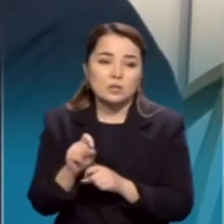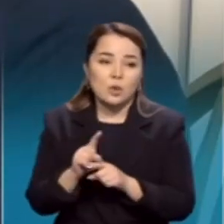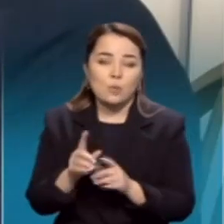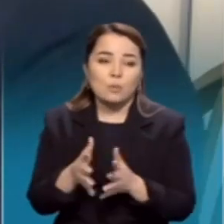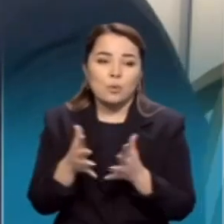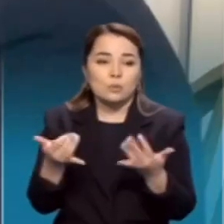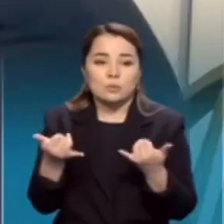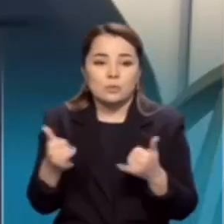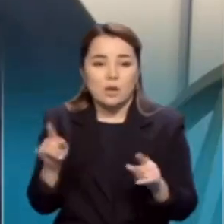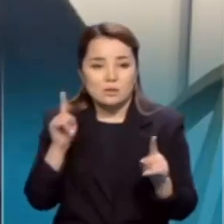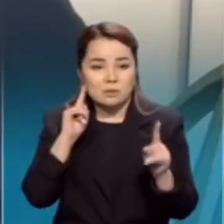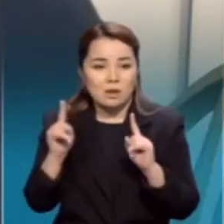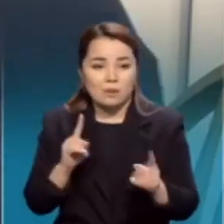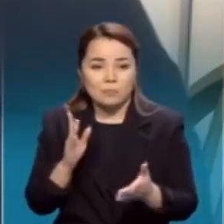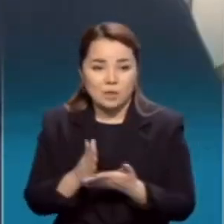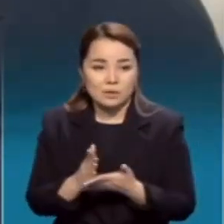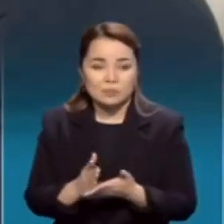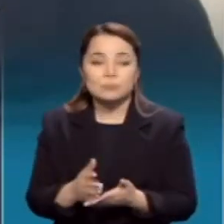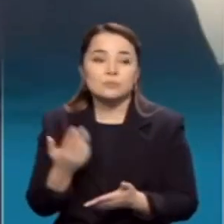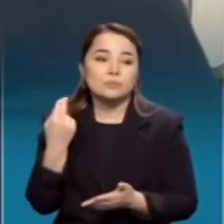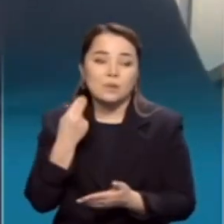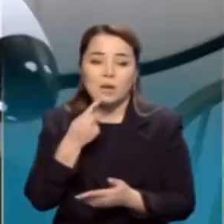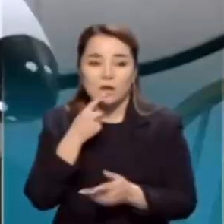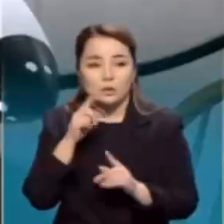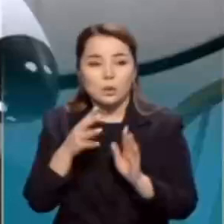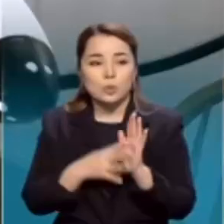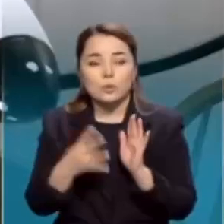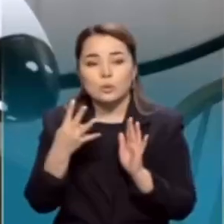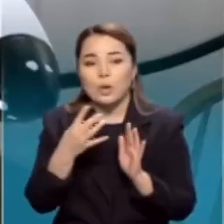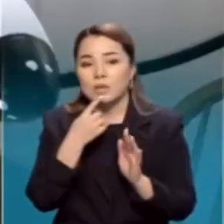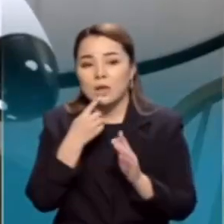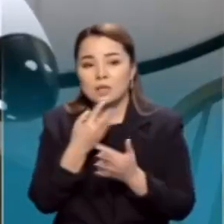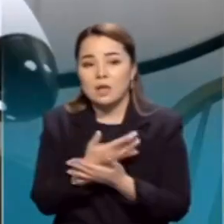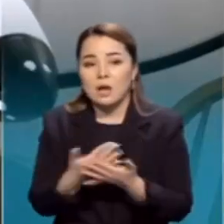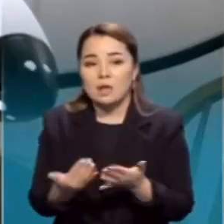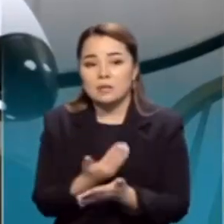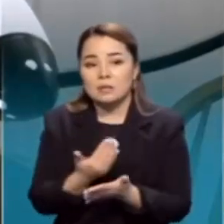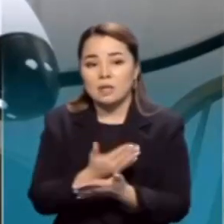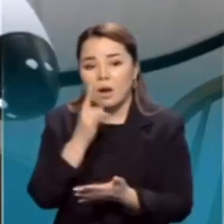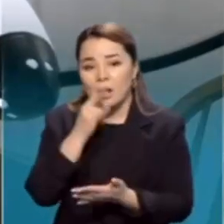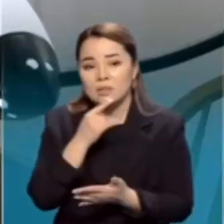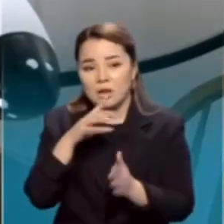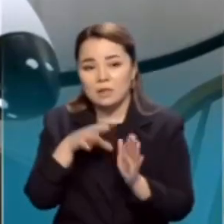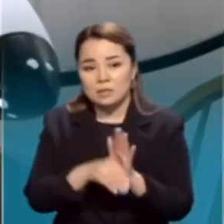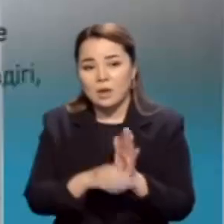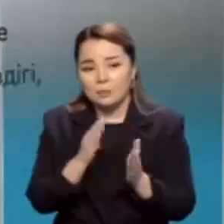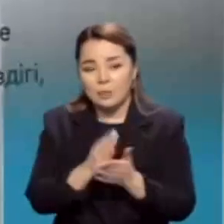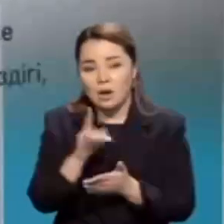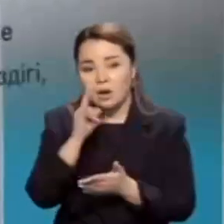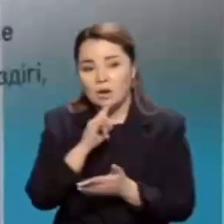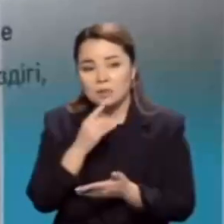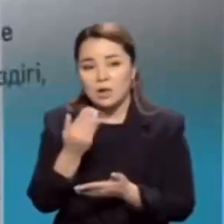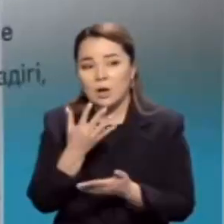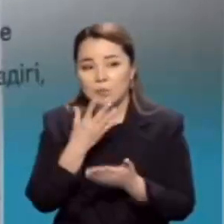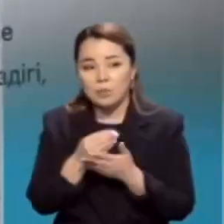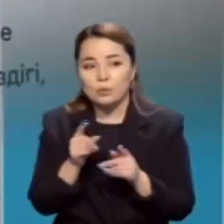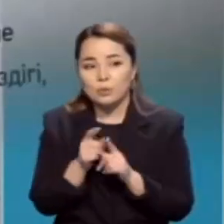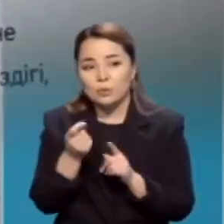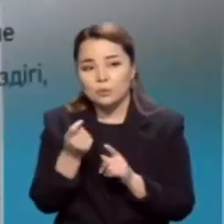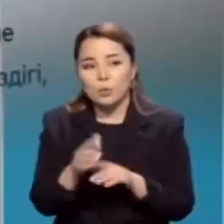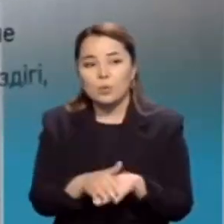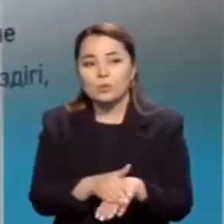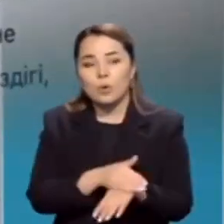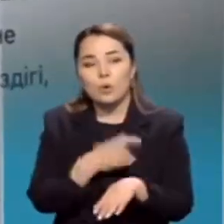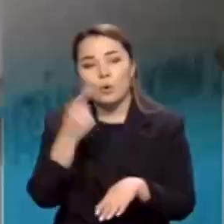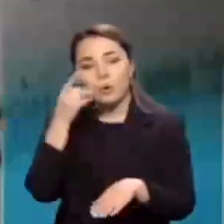тұр. Ағылшыннан басқа 94 тілде ақпарат алуға болады. Оның ішінде қазақ тілі де бар. Бірақ қазақшаға келгенде шорқақтау,